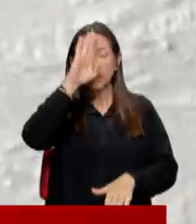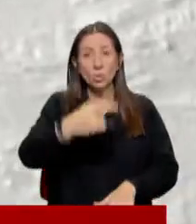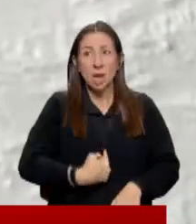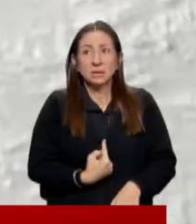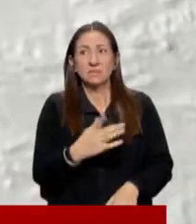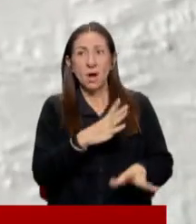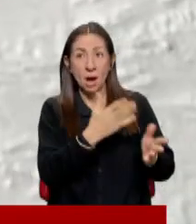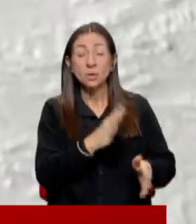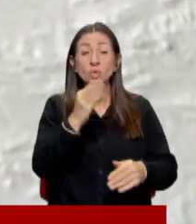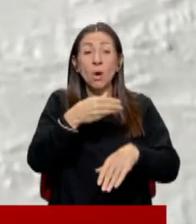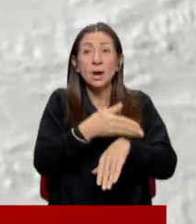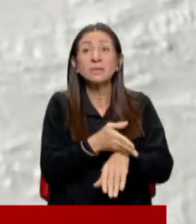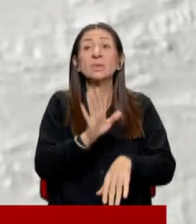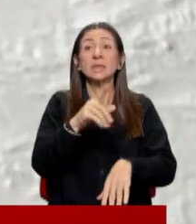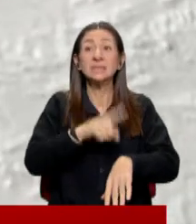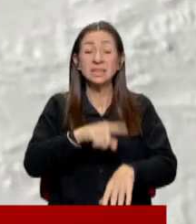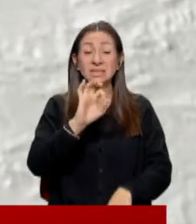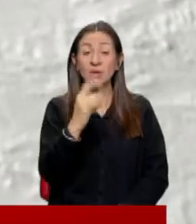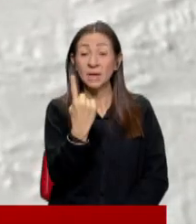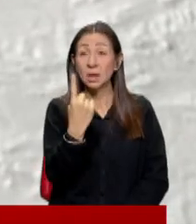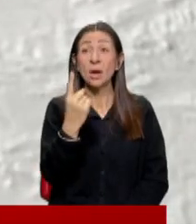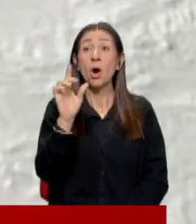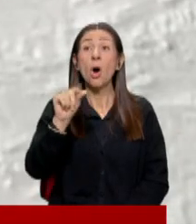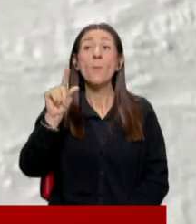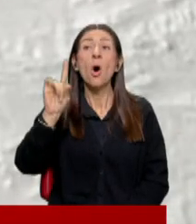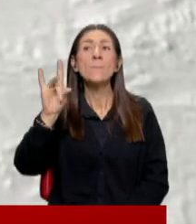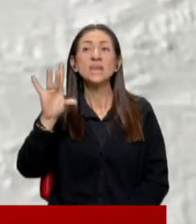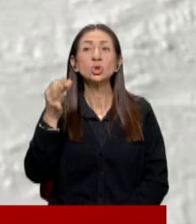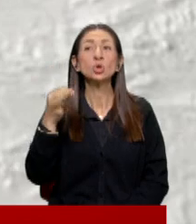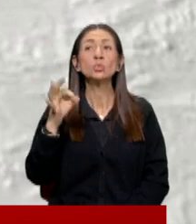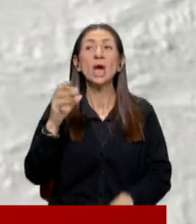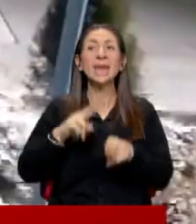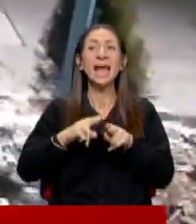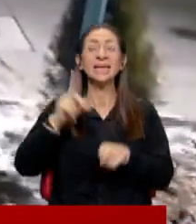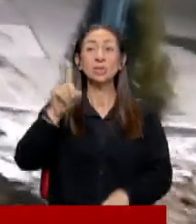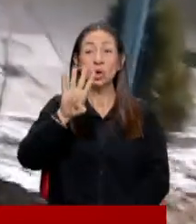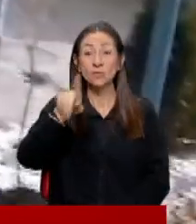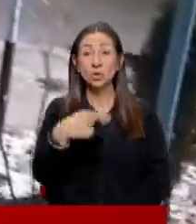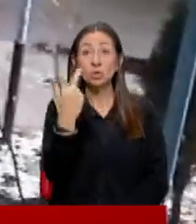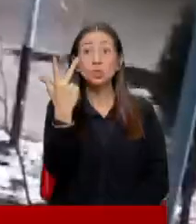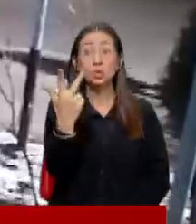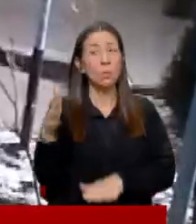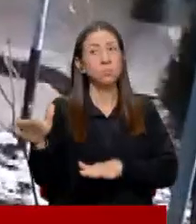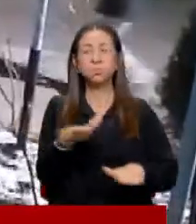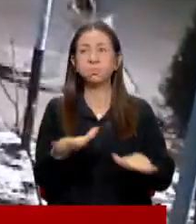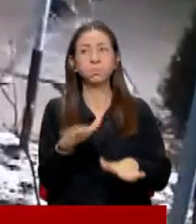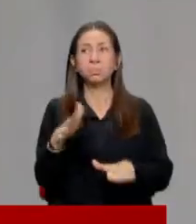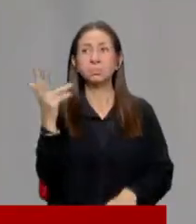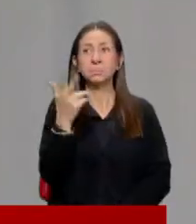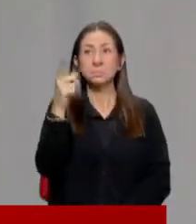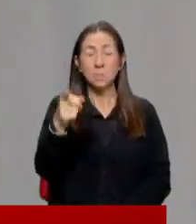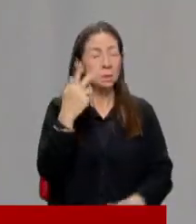da hissedildi. Çok geçmeden saat 01.15'te Gümüşhane Kelkit'te 4,3 büyüklüğünde deprem